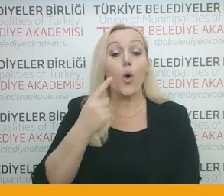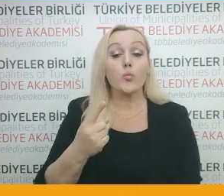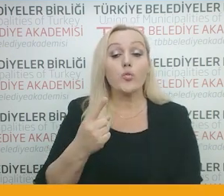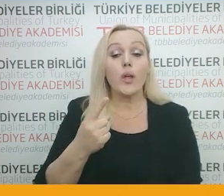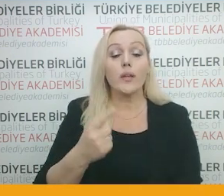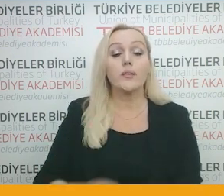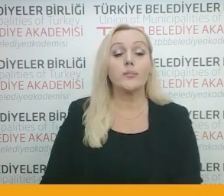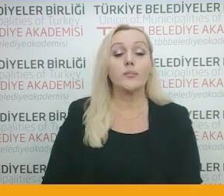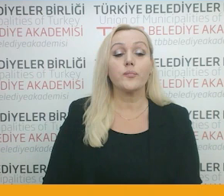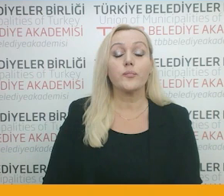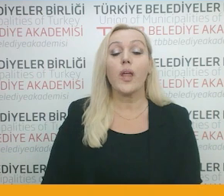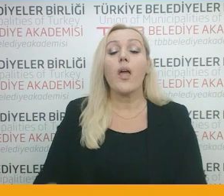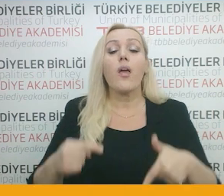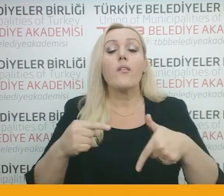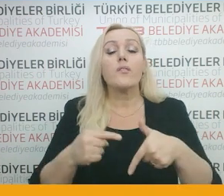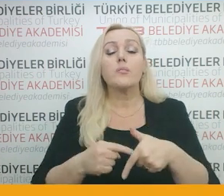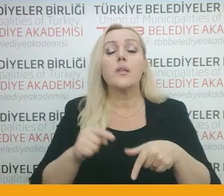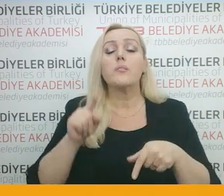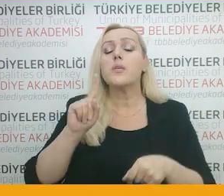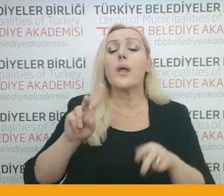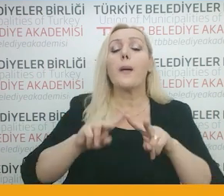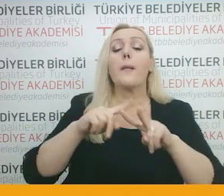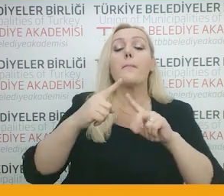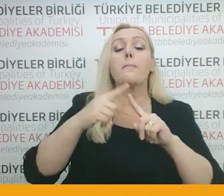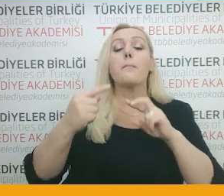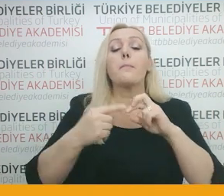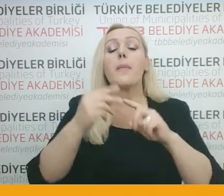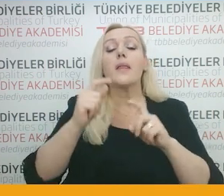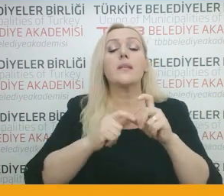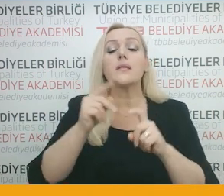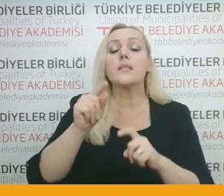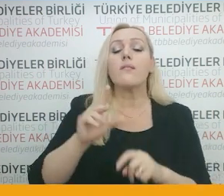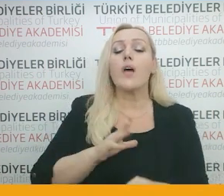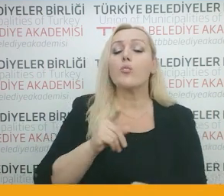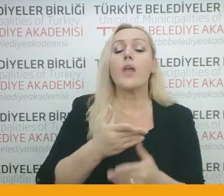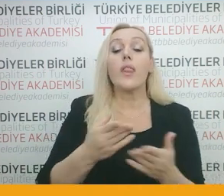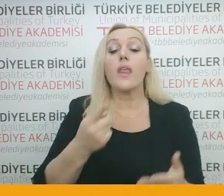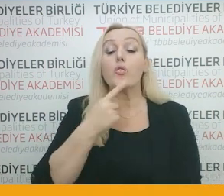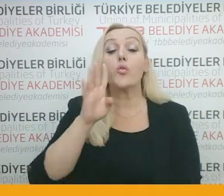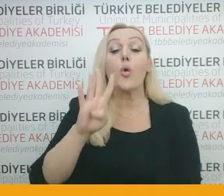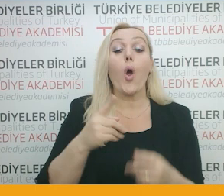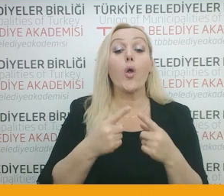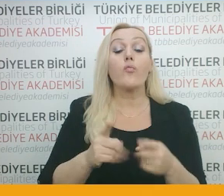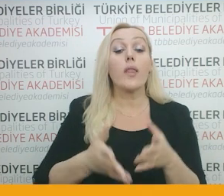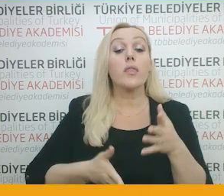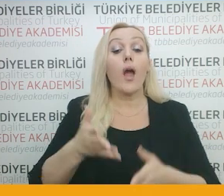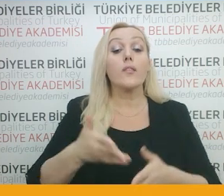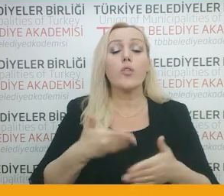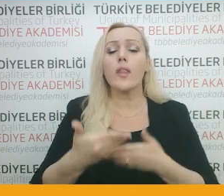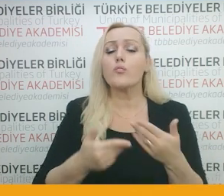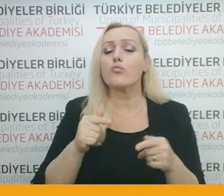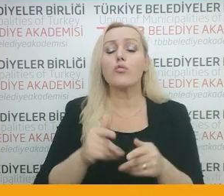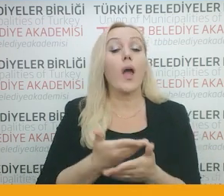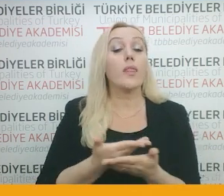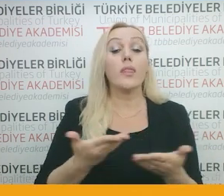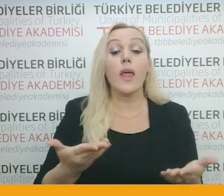görmüşlerdir. Friedman'ın bir maddesi var arkadaşlar. Bu maddesi de bize ne diyor? Dört farklı davranıştan bahsediyor. Hangi